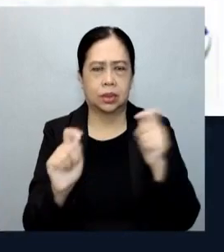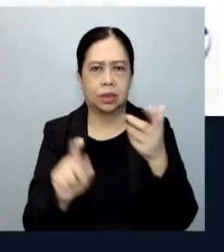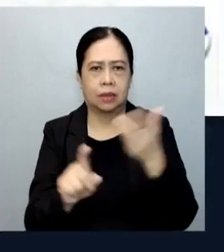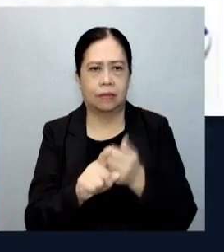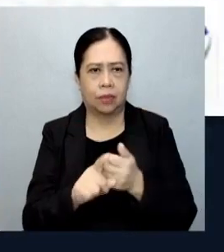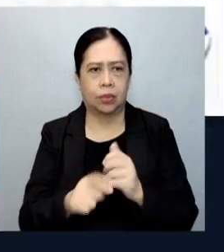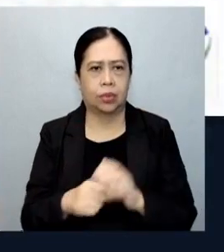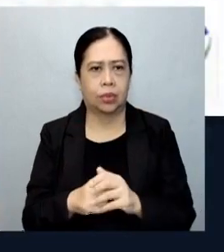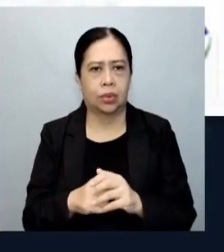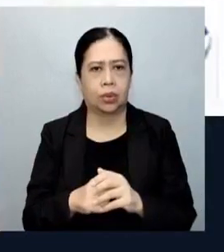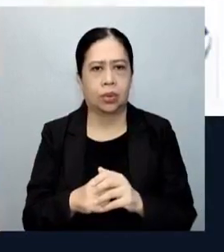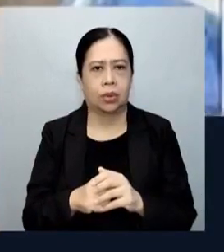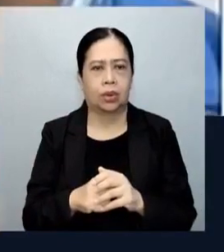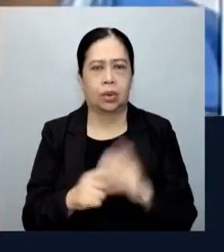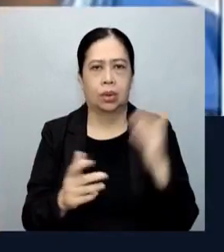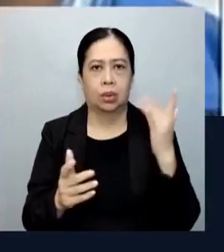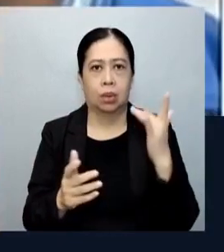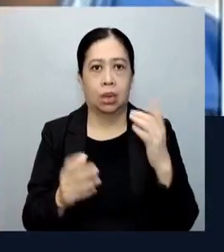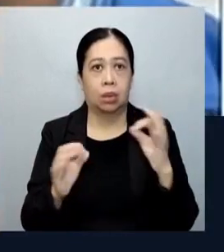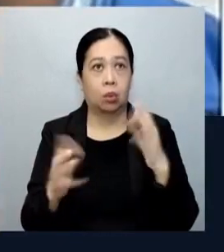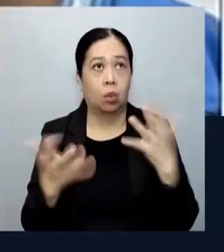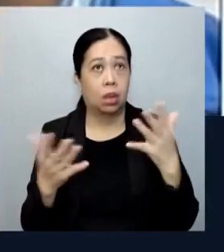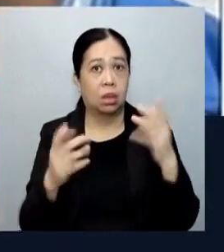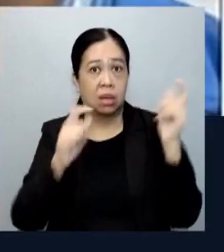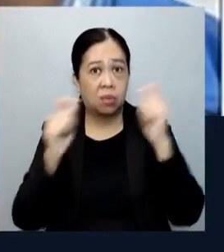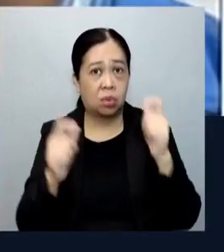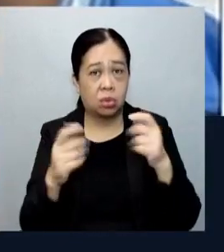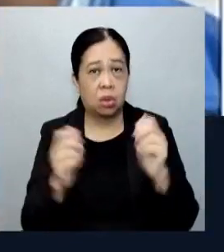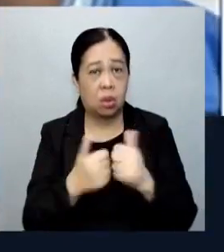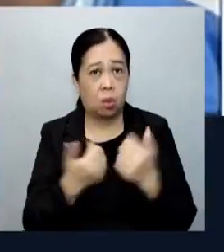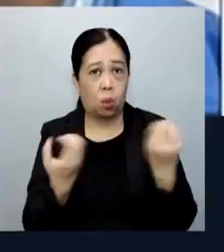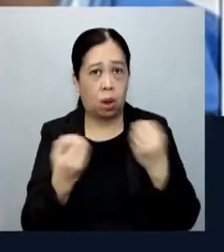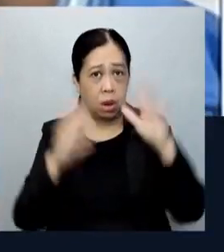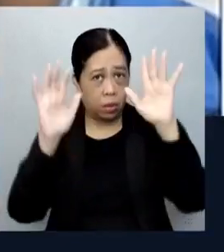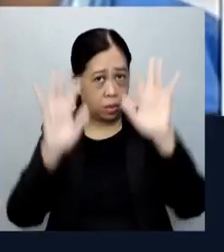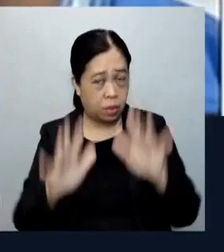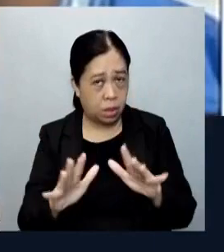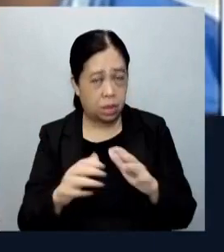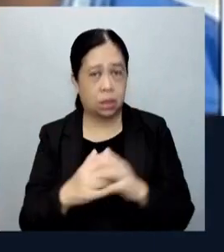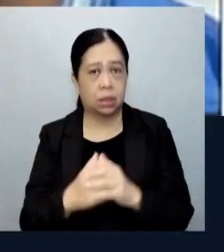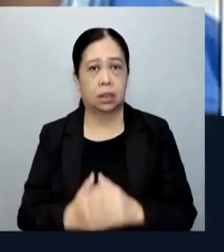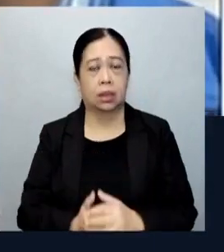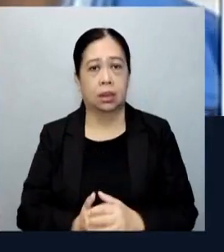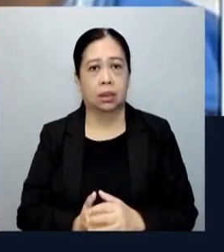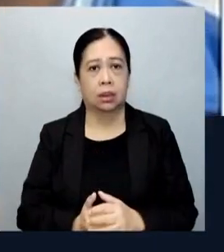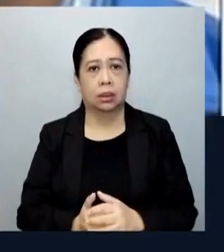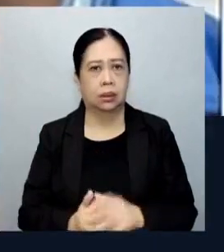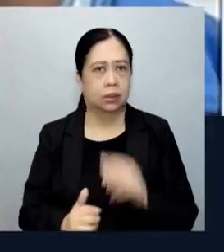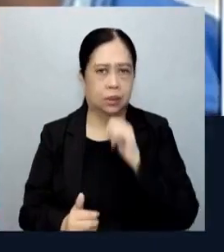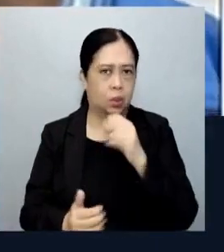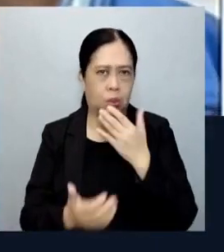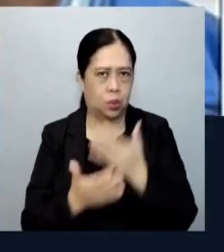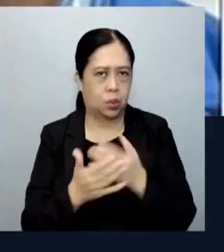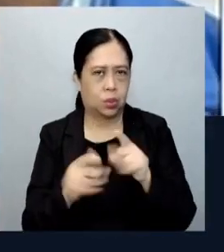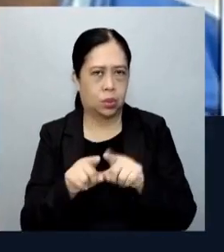Kasi pagka walang bagyo, wala ring ulan, hindi rin maganda. Kaya